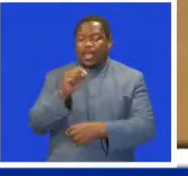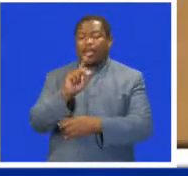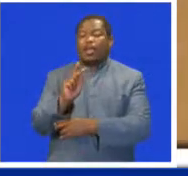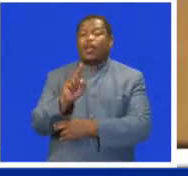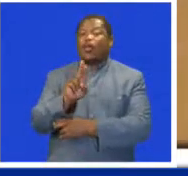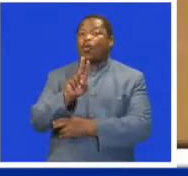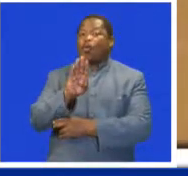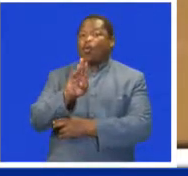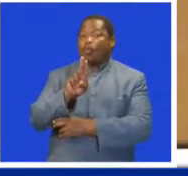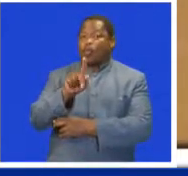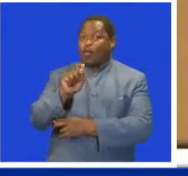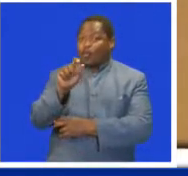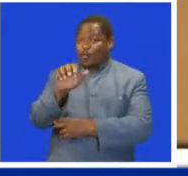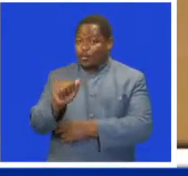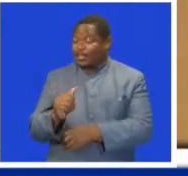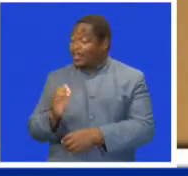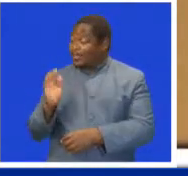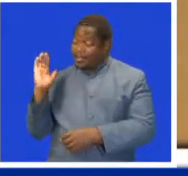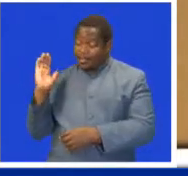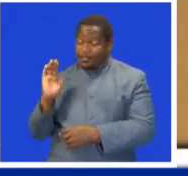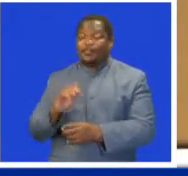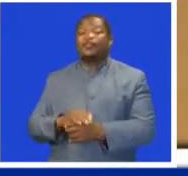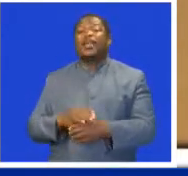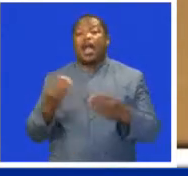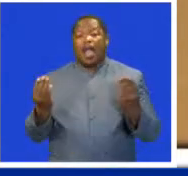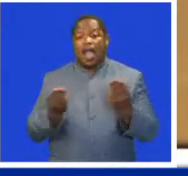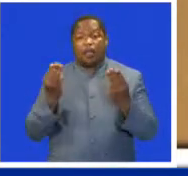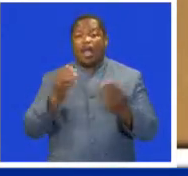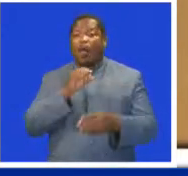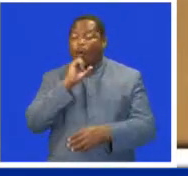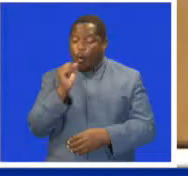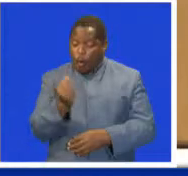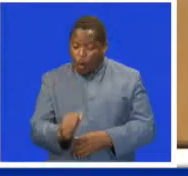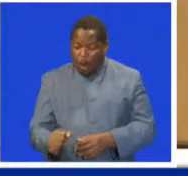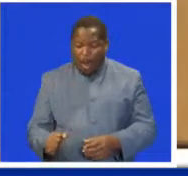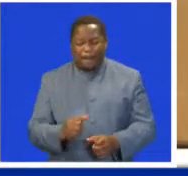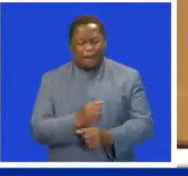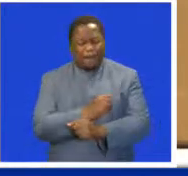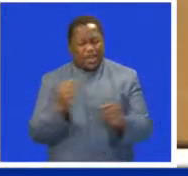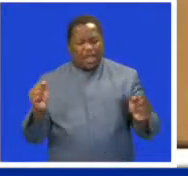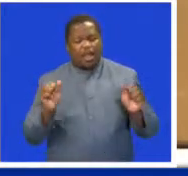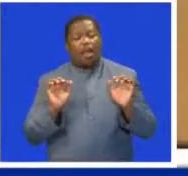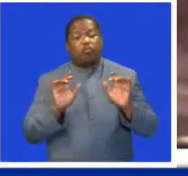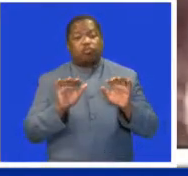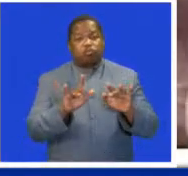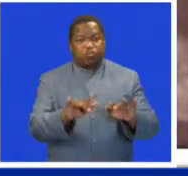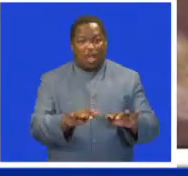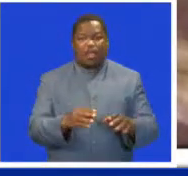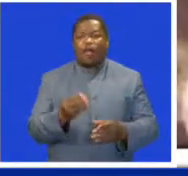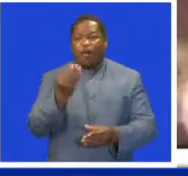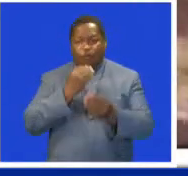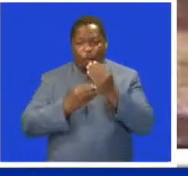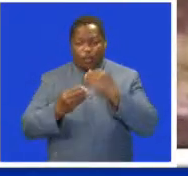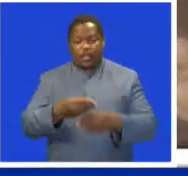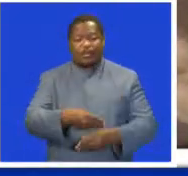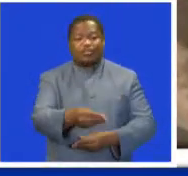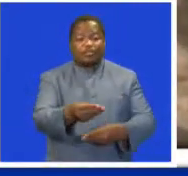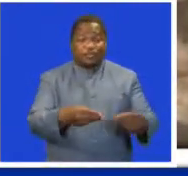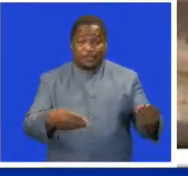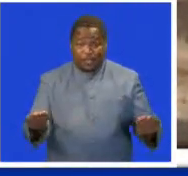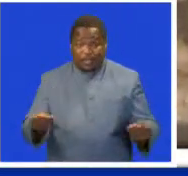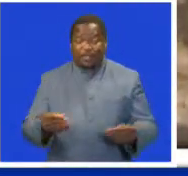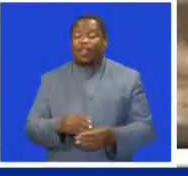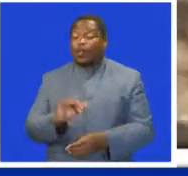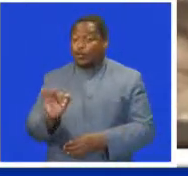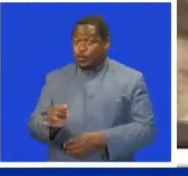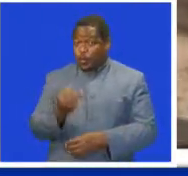nabomkhulu kudla kuphinze ke kube nemsebenzi wekhlaba lisoyi lapho khona kutawakhelwa umlomdzala